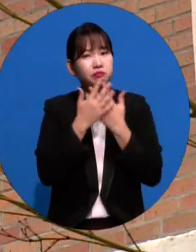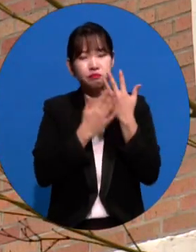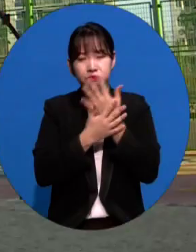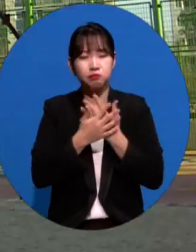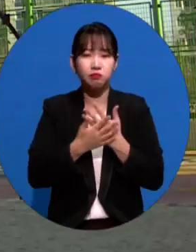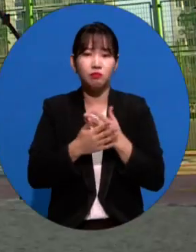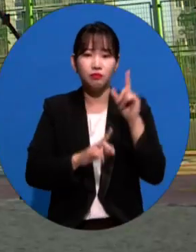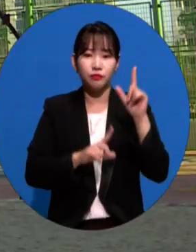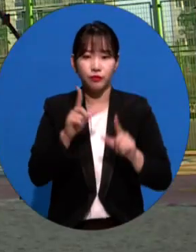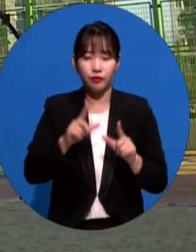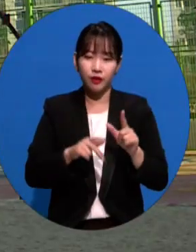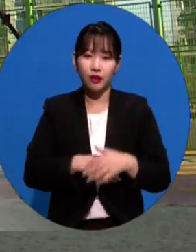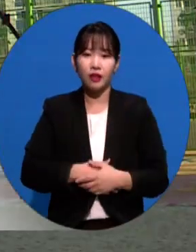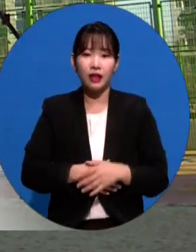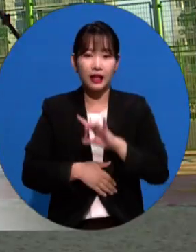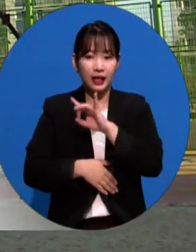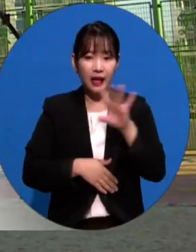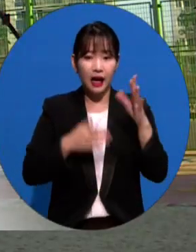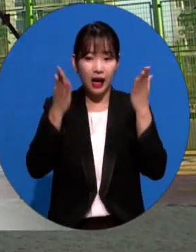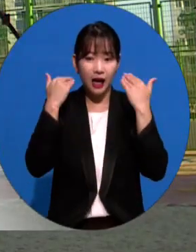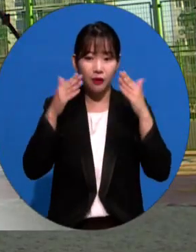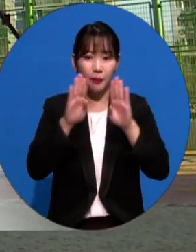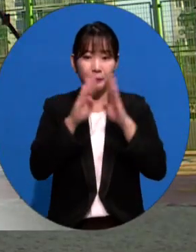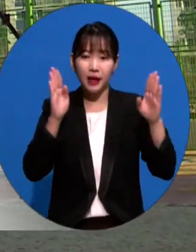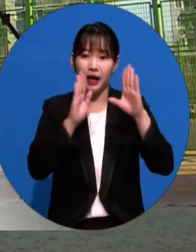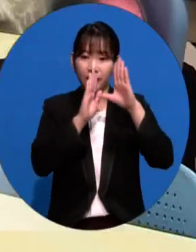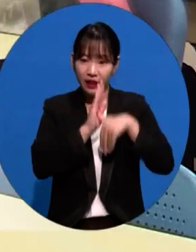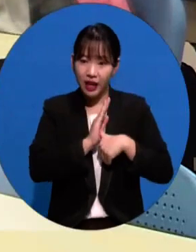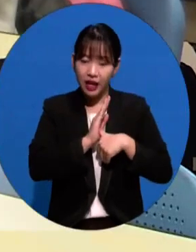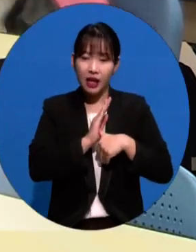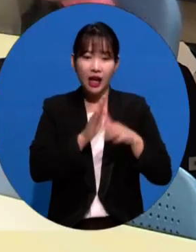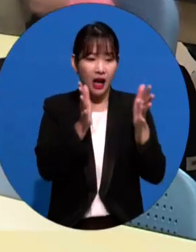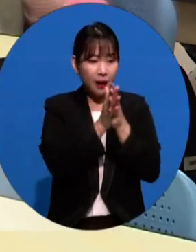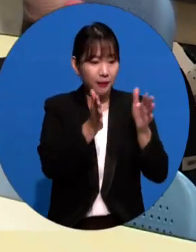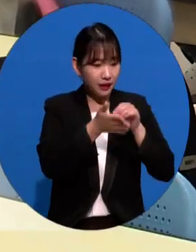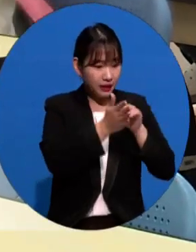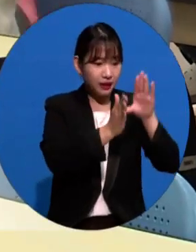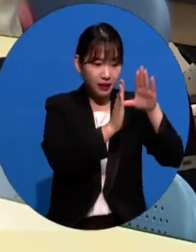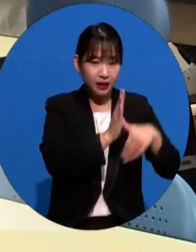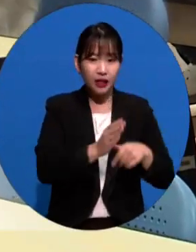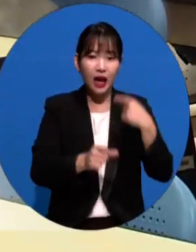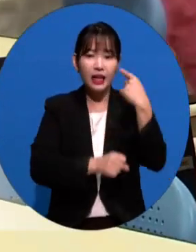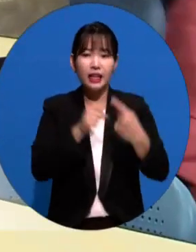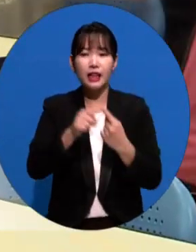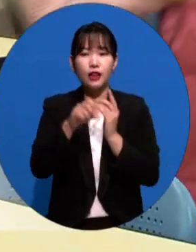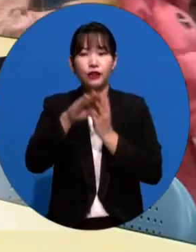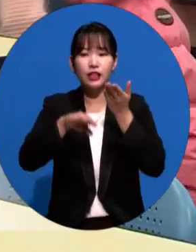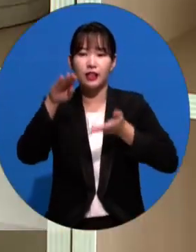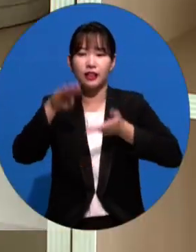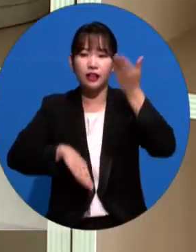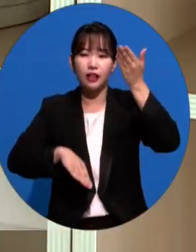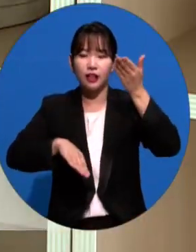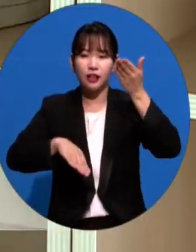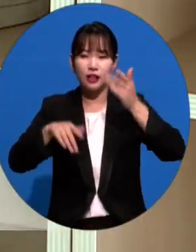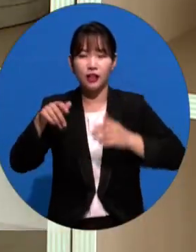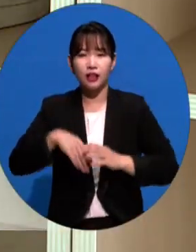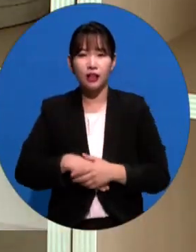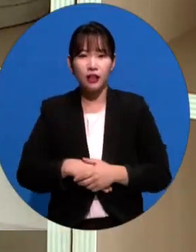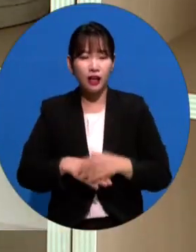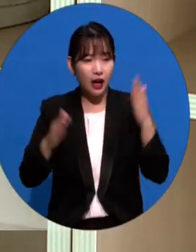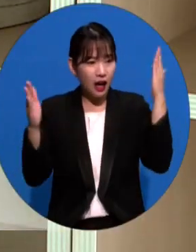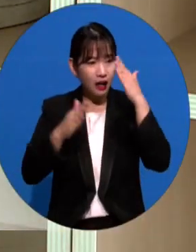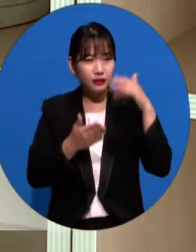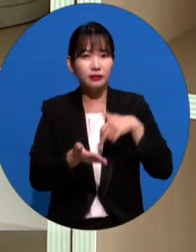상태입니다. 이처럼 각급 학교의 개교 시기가 아파트 입주 시기와 1년 이상 벌어지면서 학생